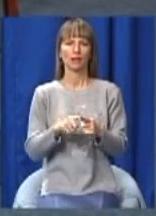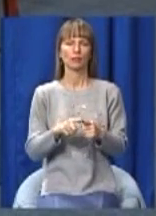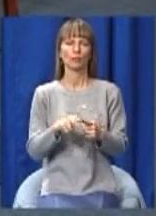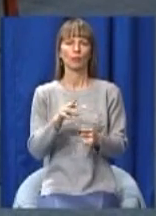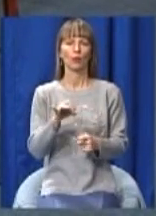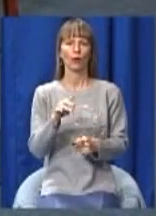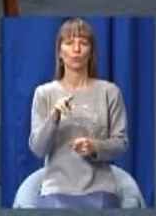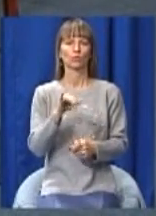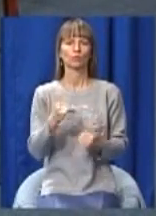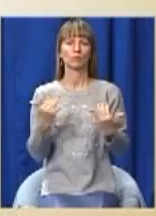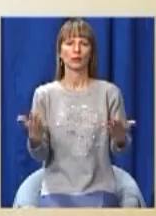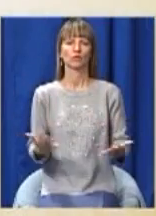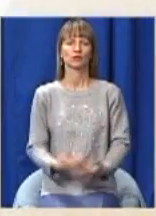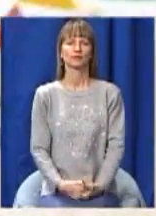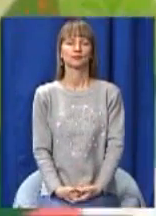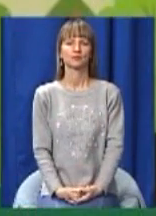больше